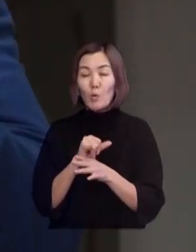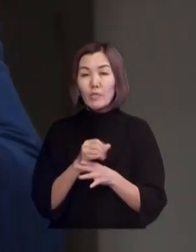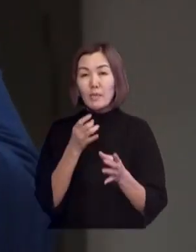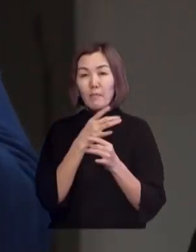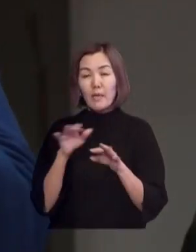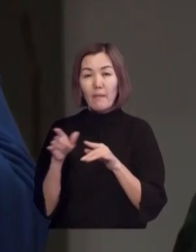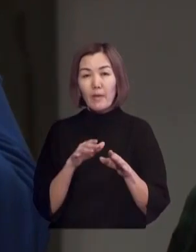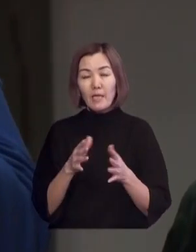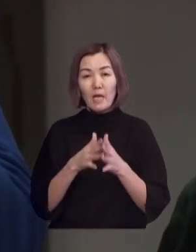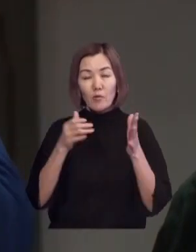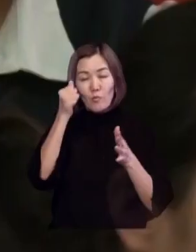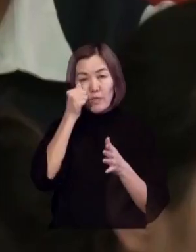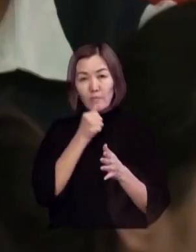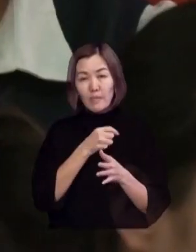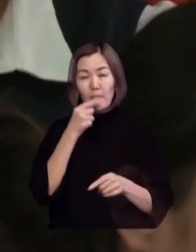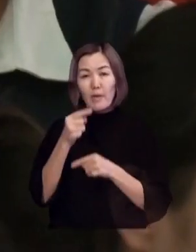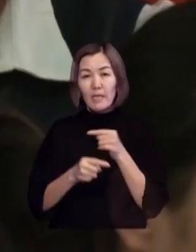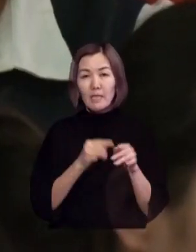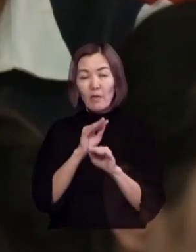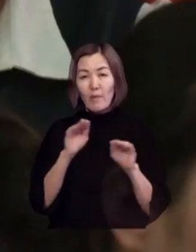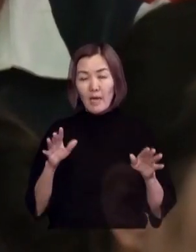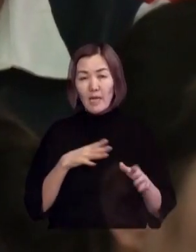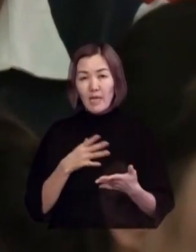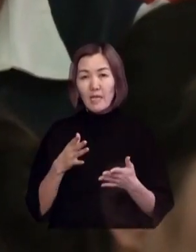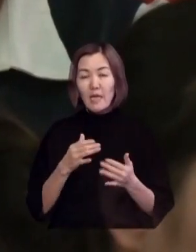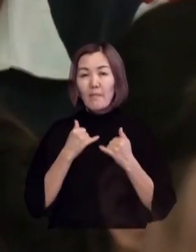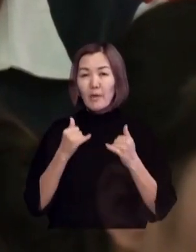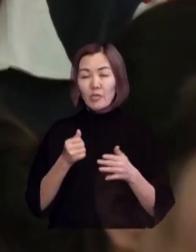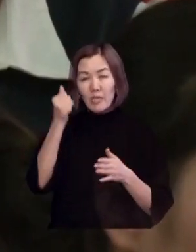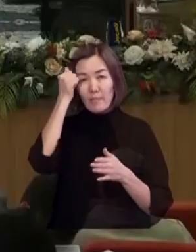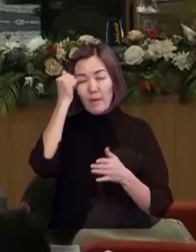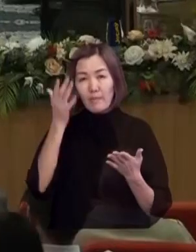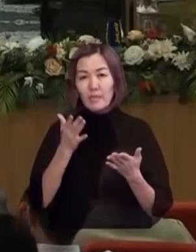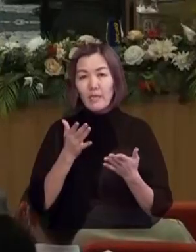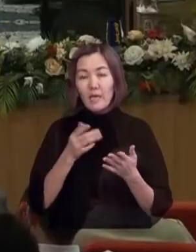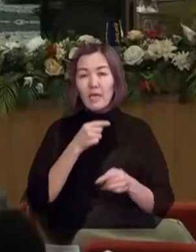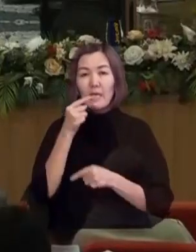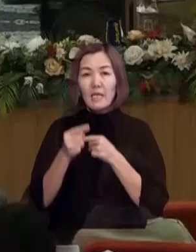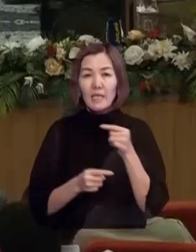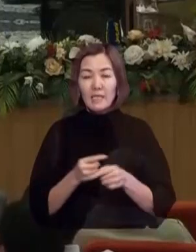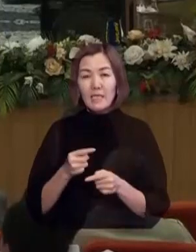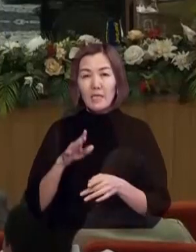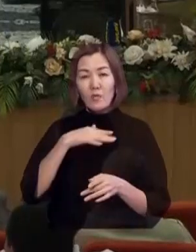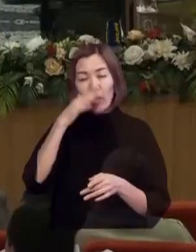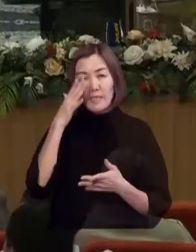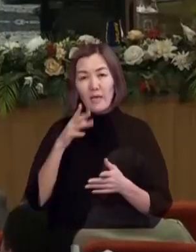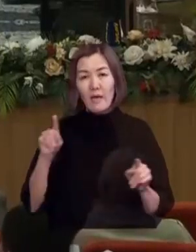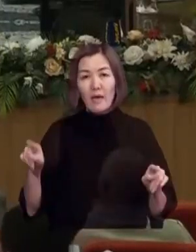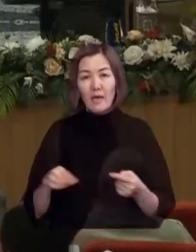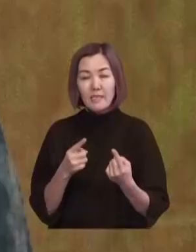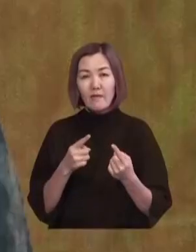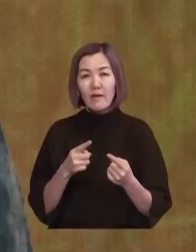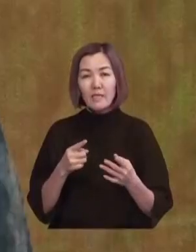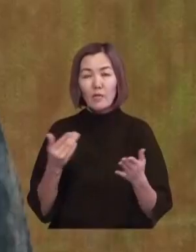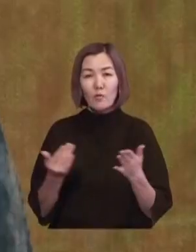мероприятия также выразили благодарность подрастающему поколению за почтение к памяти и наследию их отца, основателя